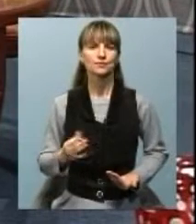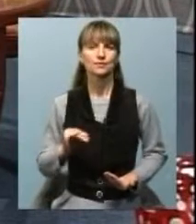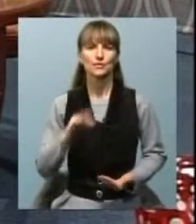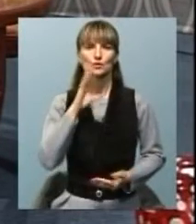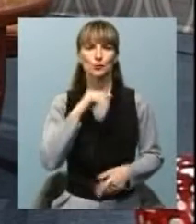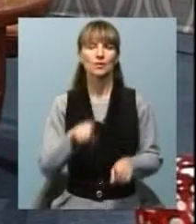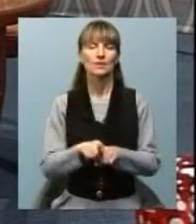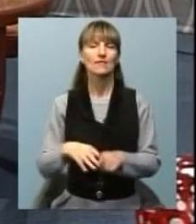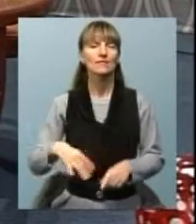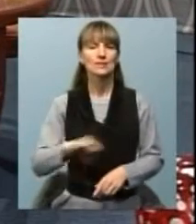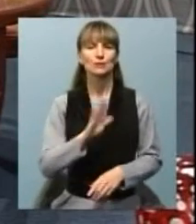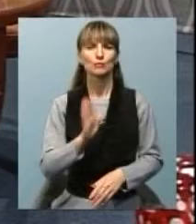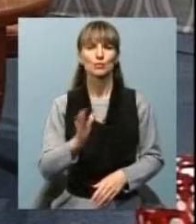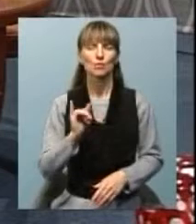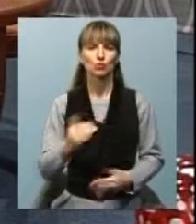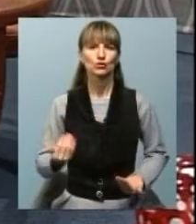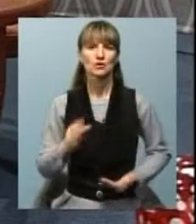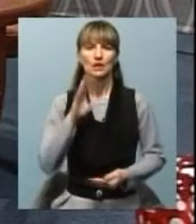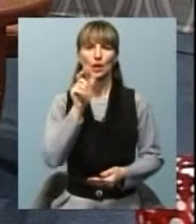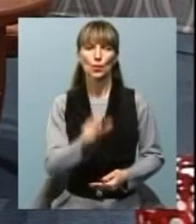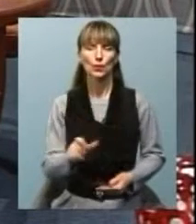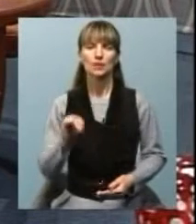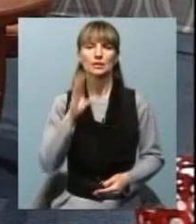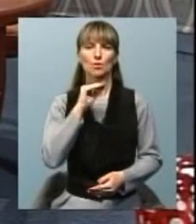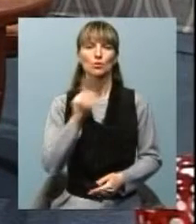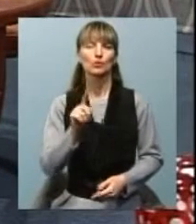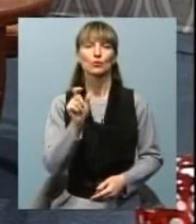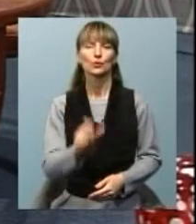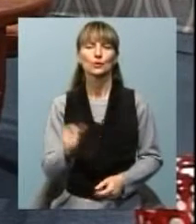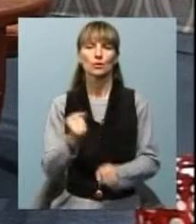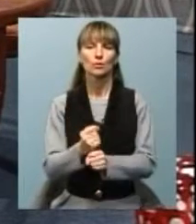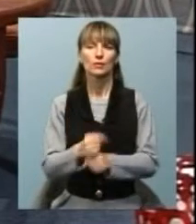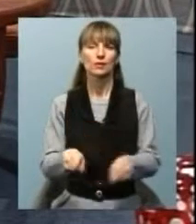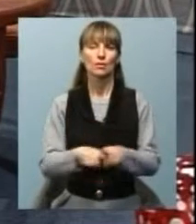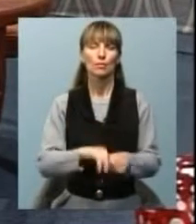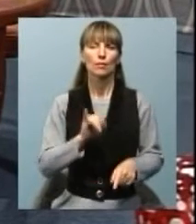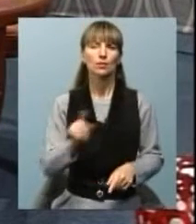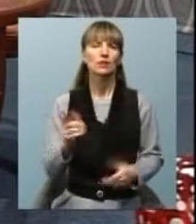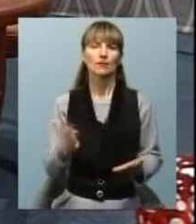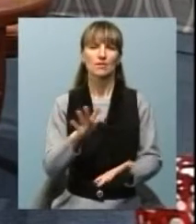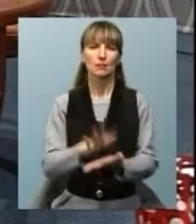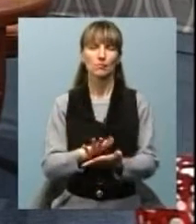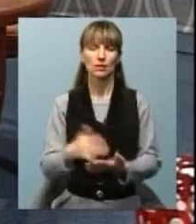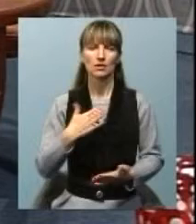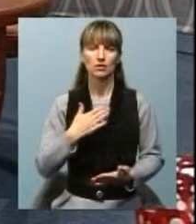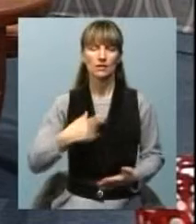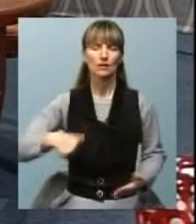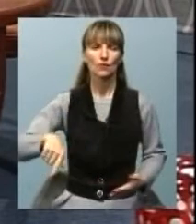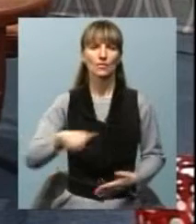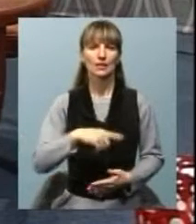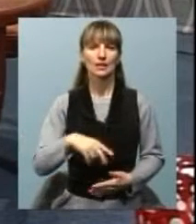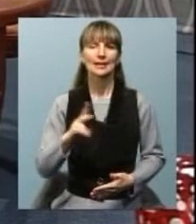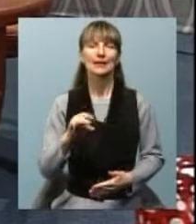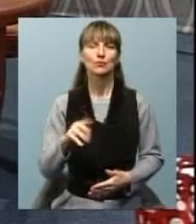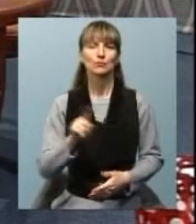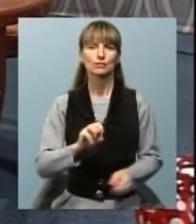собакам теж. Усім буде погано жити, і людям, і собакам. А що люди роблять такого поганого, як вони забруднюють наше довкілля? Окрім